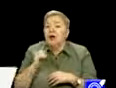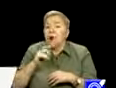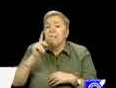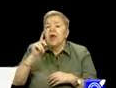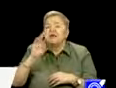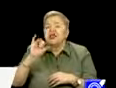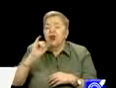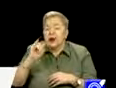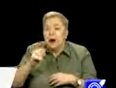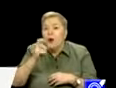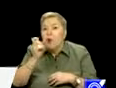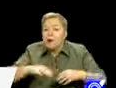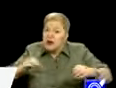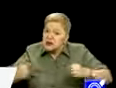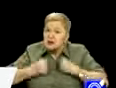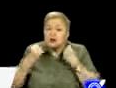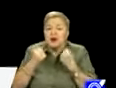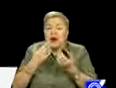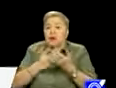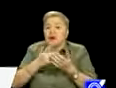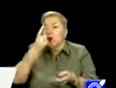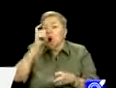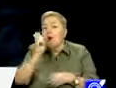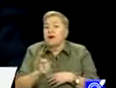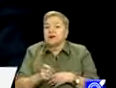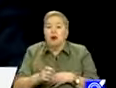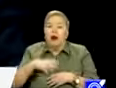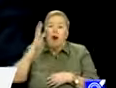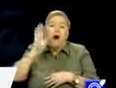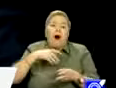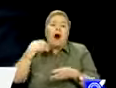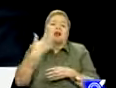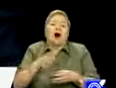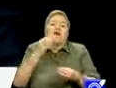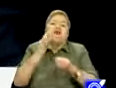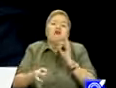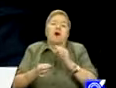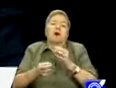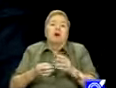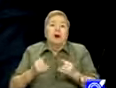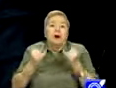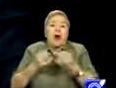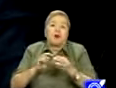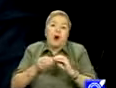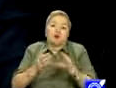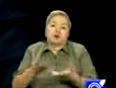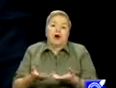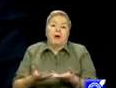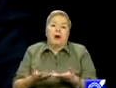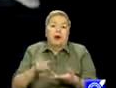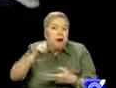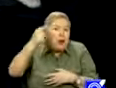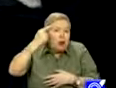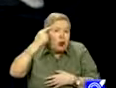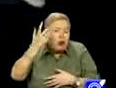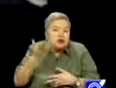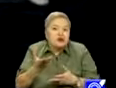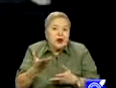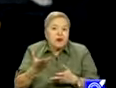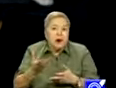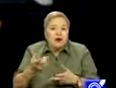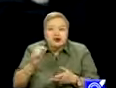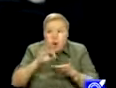oamenii sau alarmat După ce un localnic a dat focul pasiunii din cauza unui conștient sunt putea autoritatile statului pe gaz sau